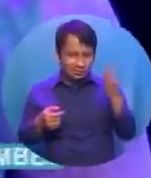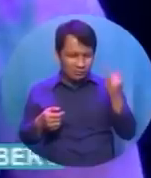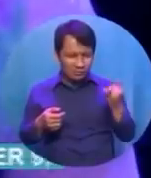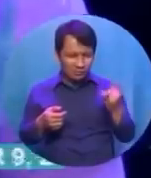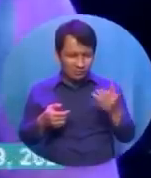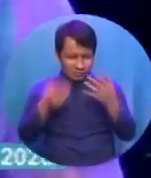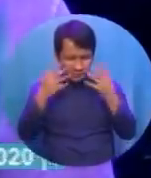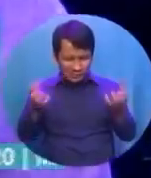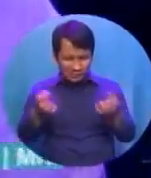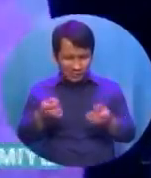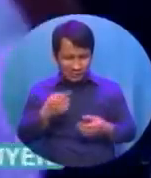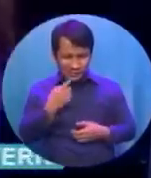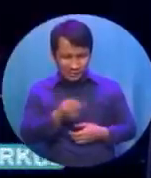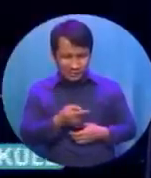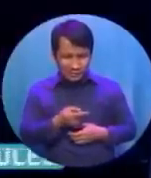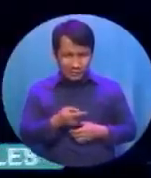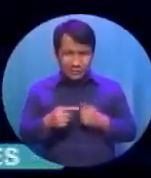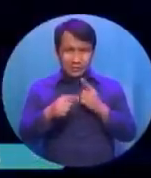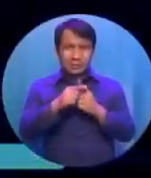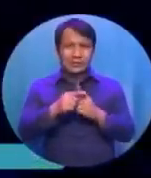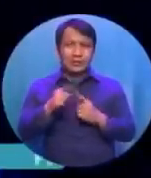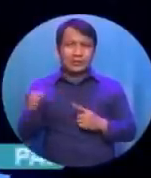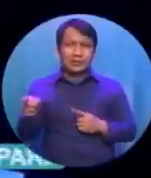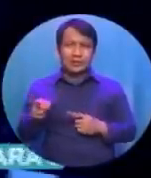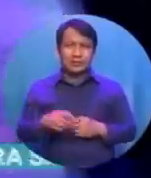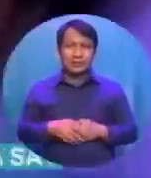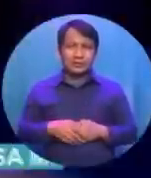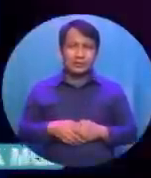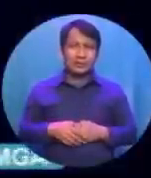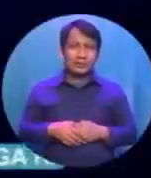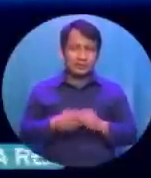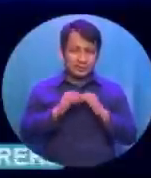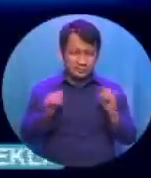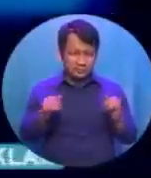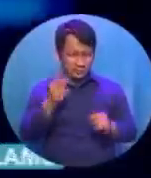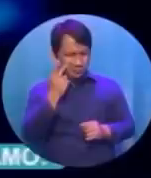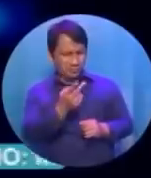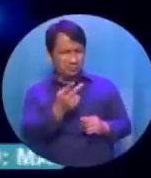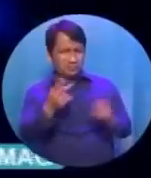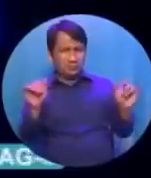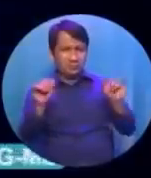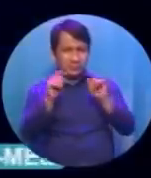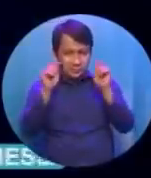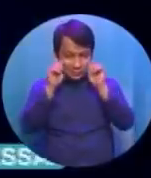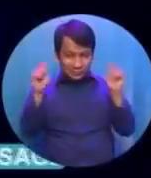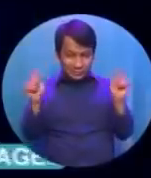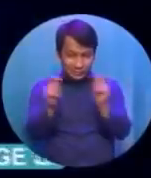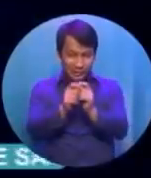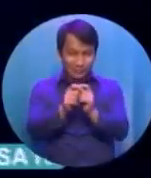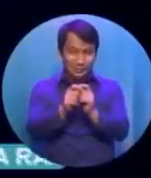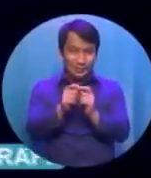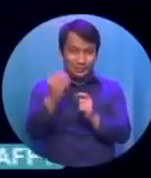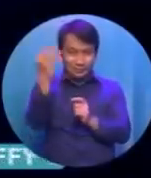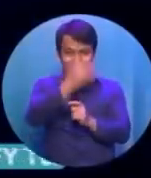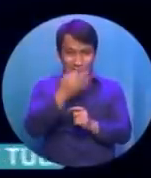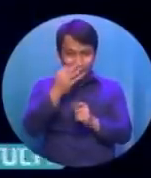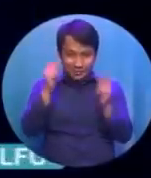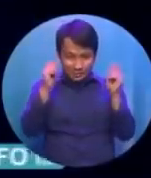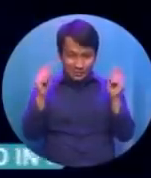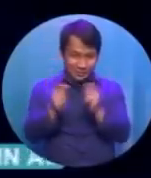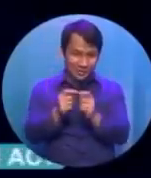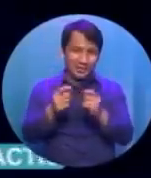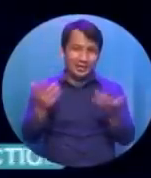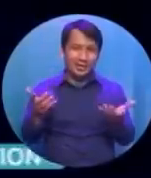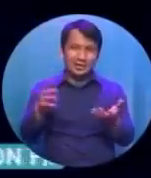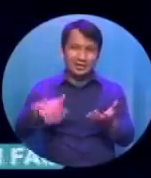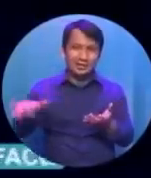parang naiinis siya nung malaman niyang positive? Si Ulrich von Lichtenstein nga sabi, parang pinagbiyak na inodoro si tatay nga lang ang laman.